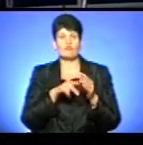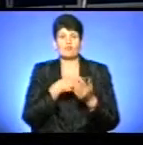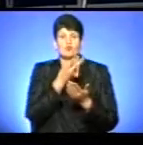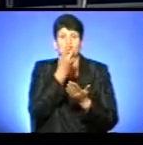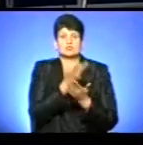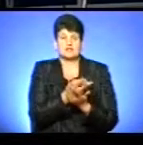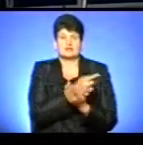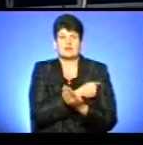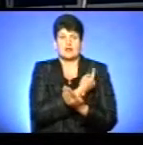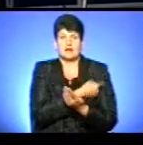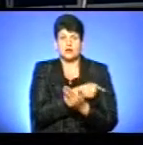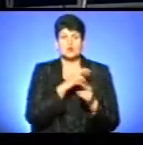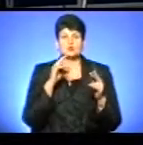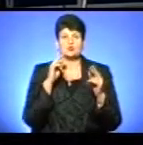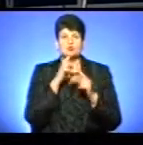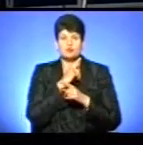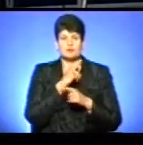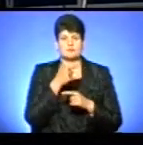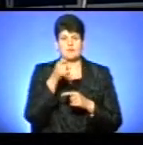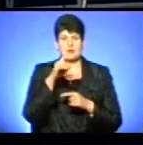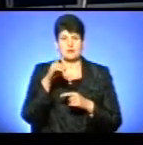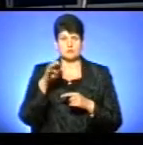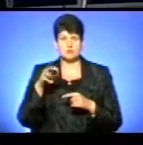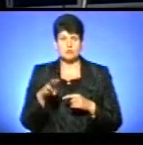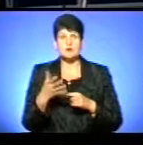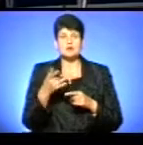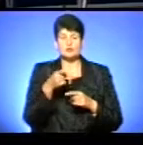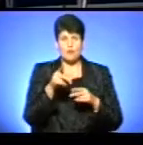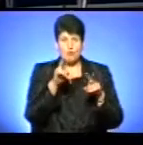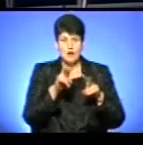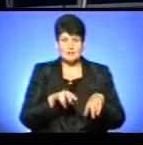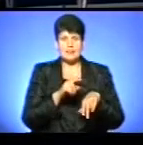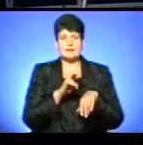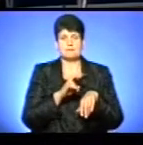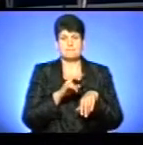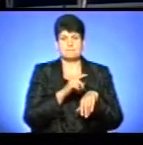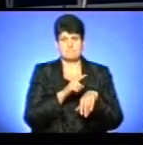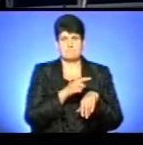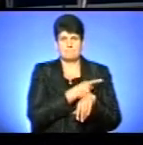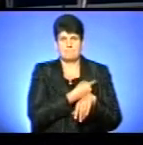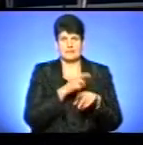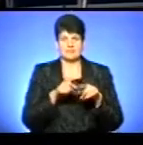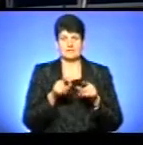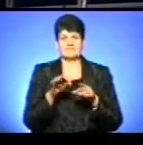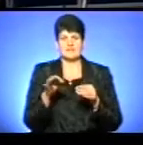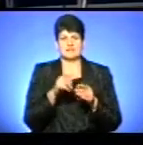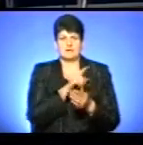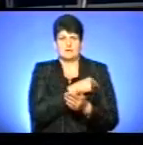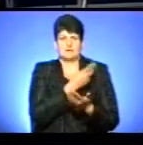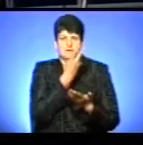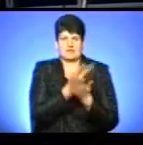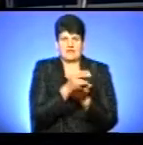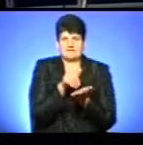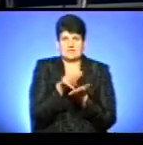лікарню з отруєнням чадним газом. Його оглянули медики. За словами головного лікаря Василя Бліхара, від госпіталізації чоловік відмовився